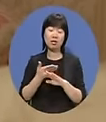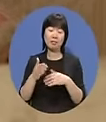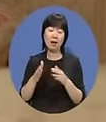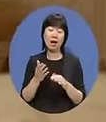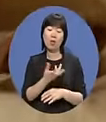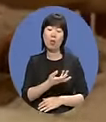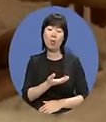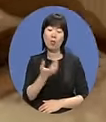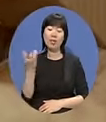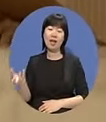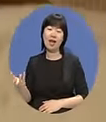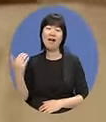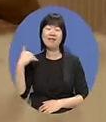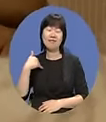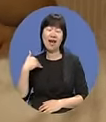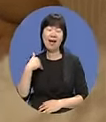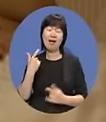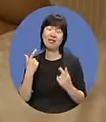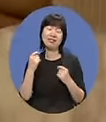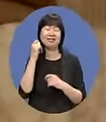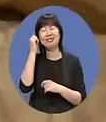재웠으니까 같이 자자.